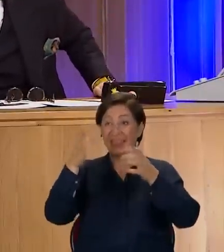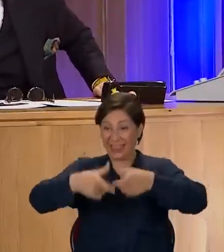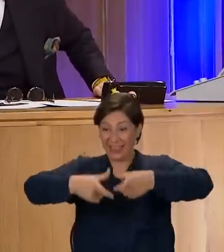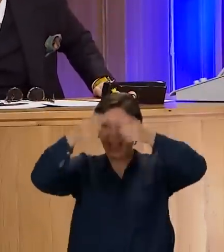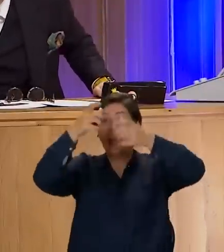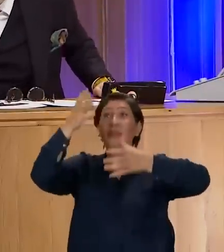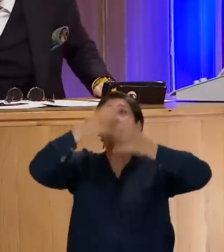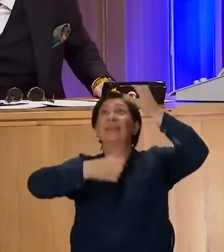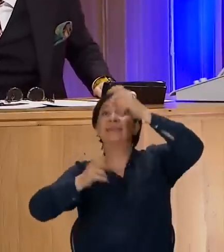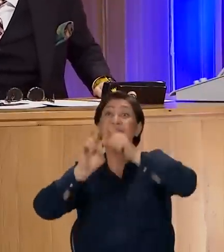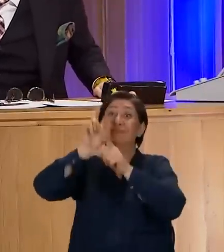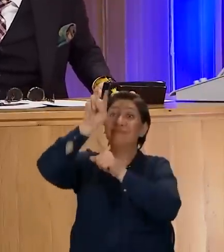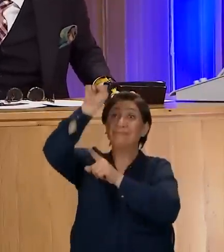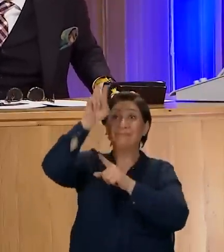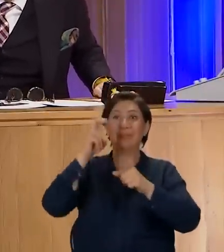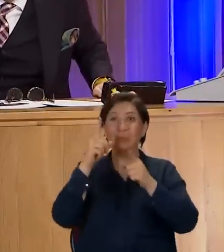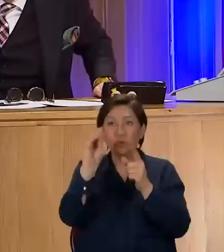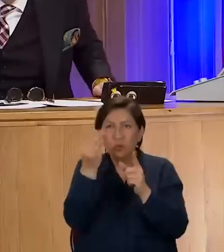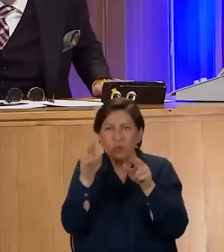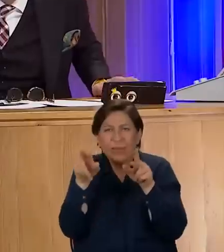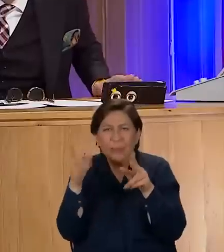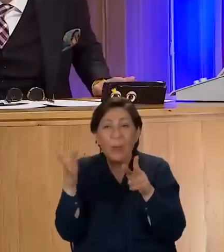tırmandı. Gördüm. Yani bir çocuk ona